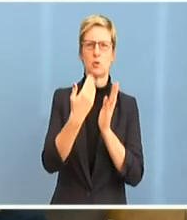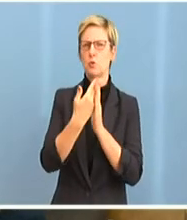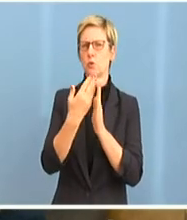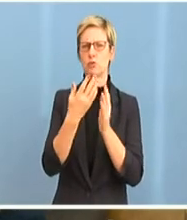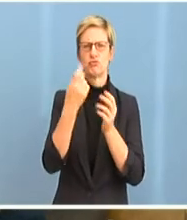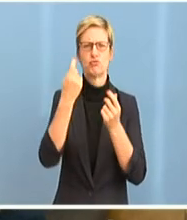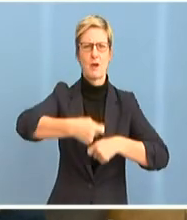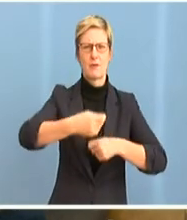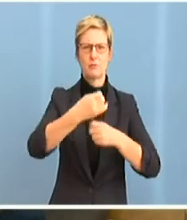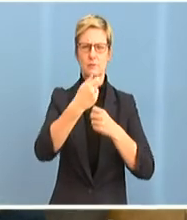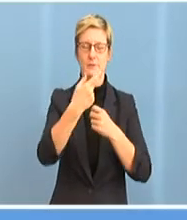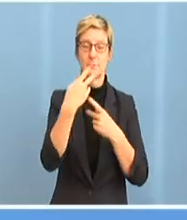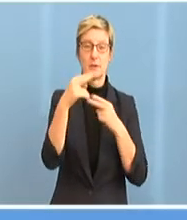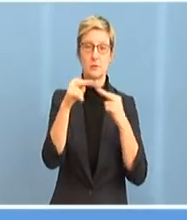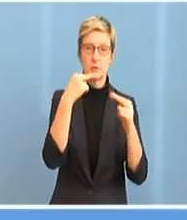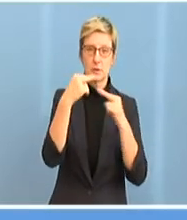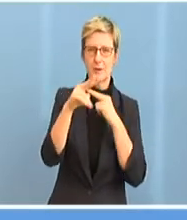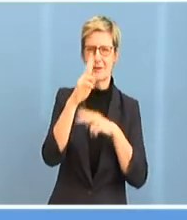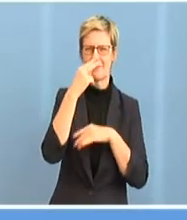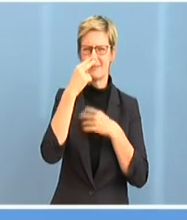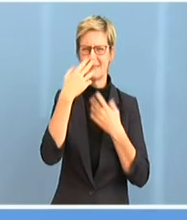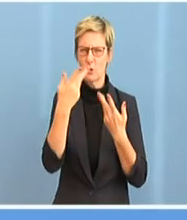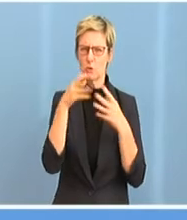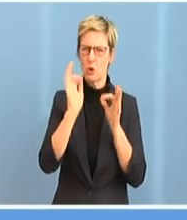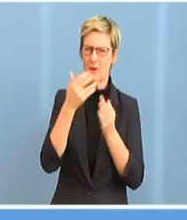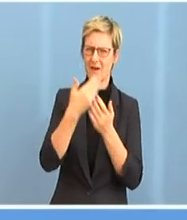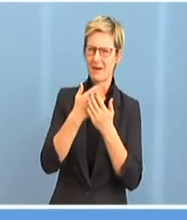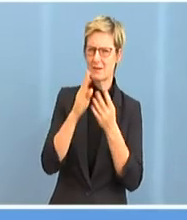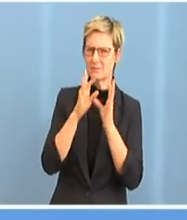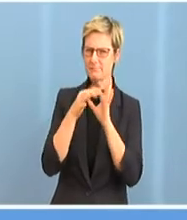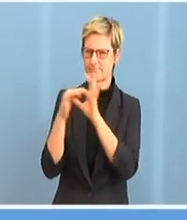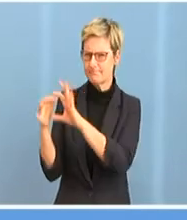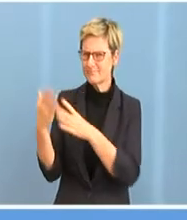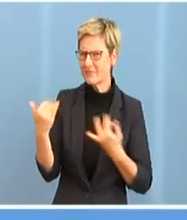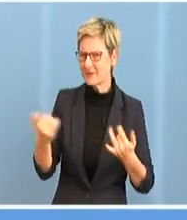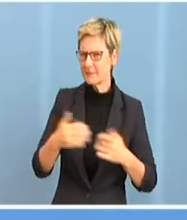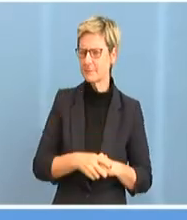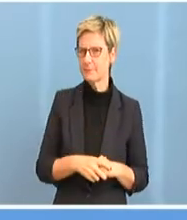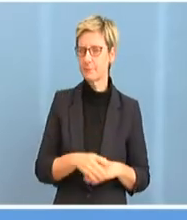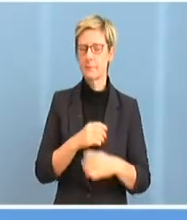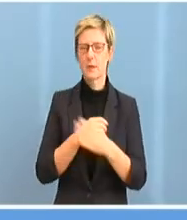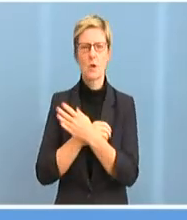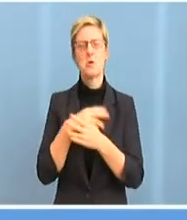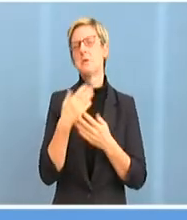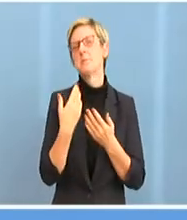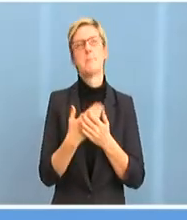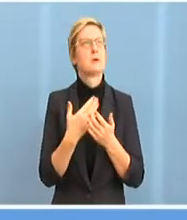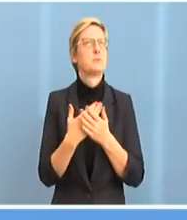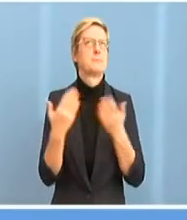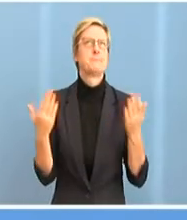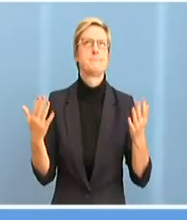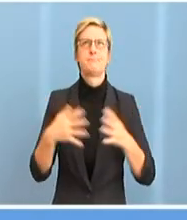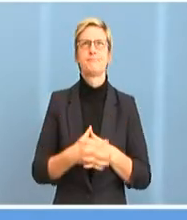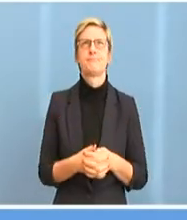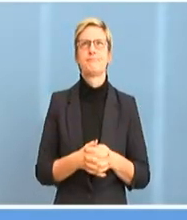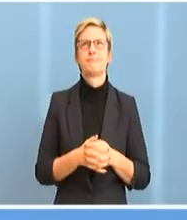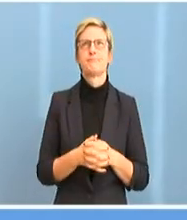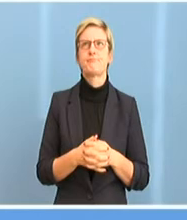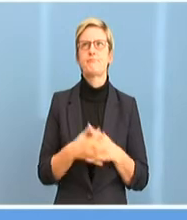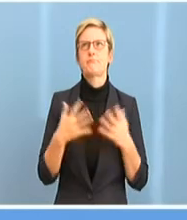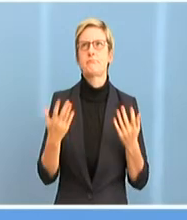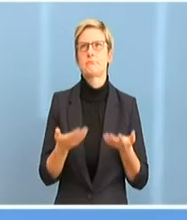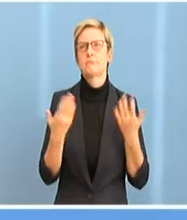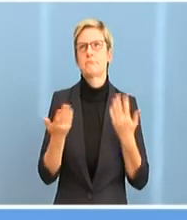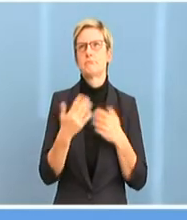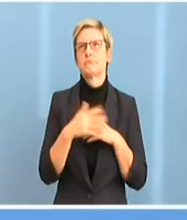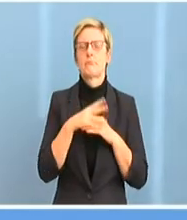aussehen? Also konkrete Beispiele sind vielerlei denkbar. Beispielsweise könnte ja ein Verantwortlicher